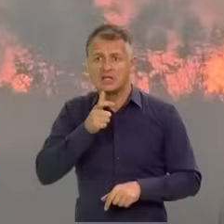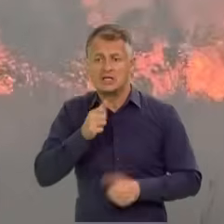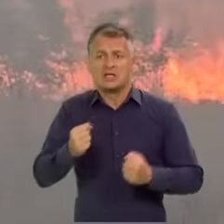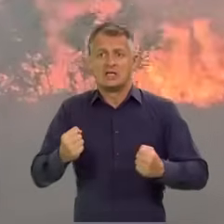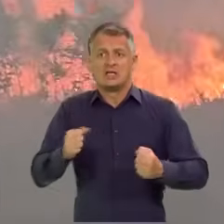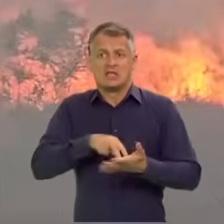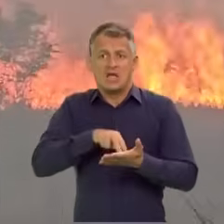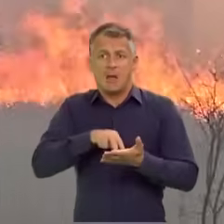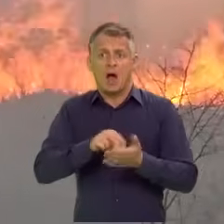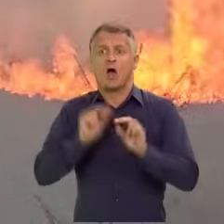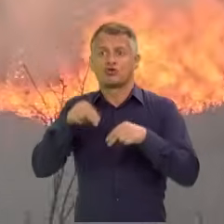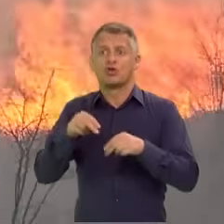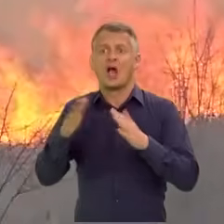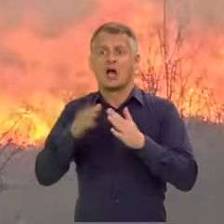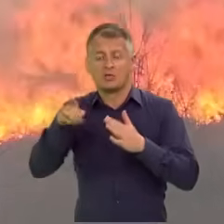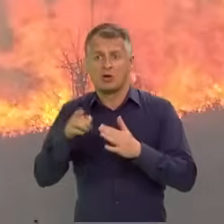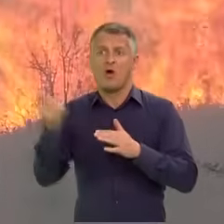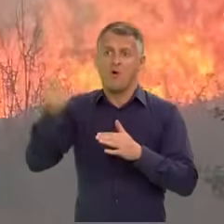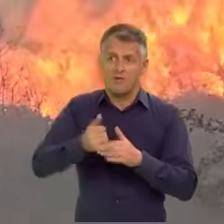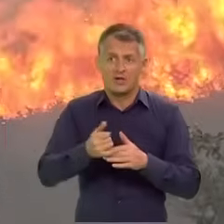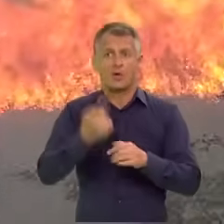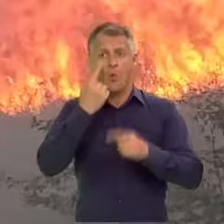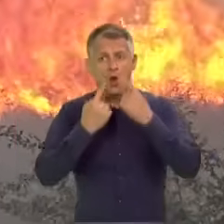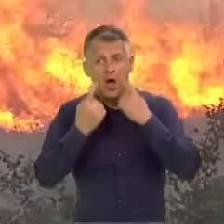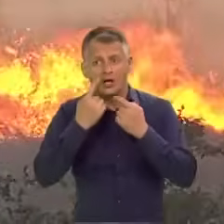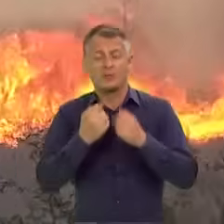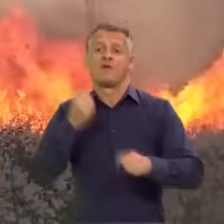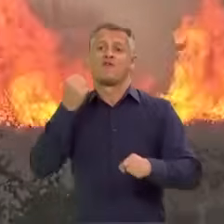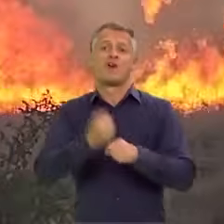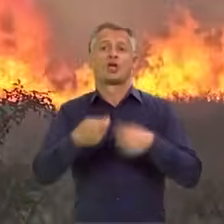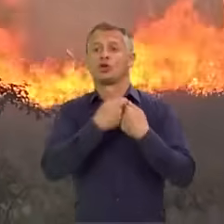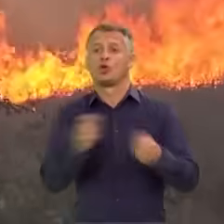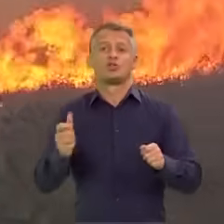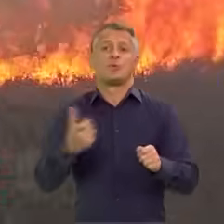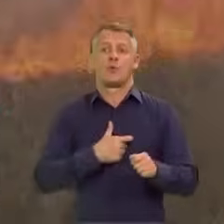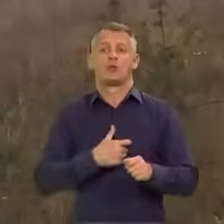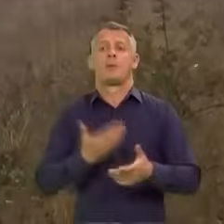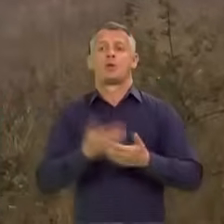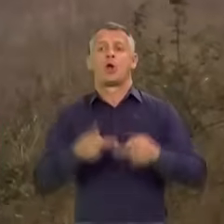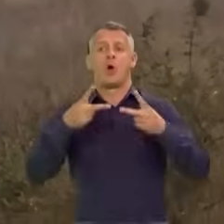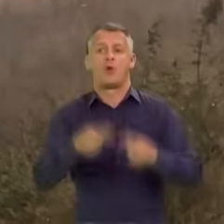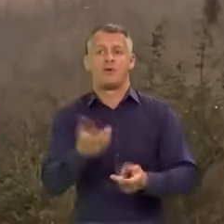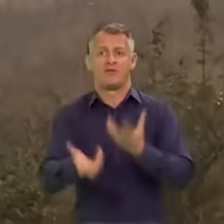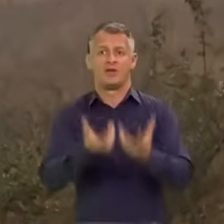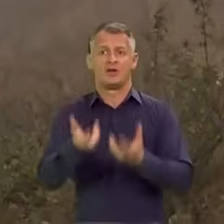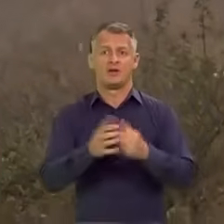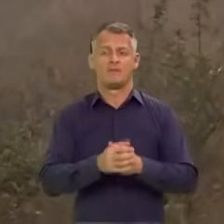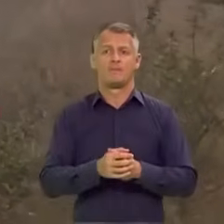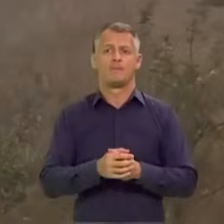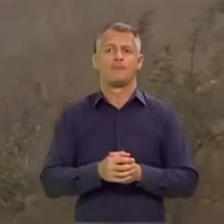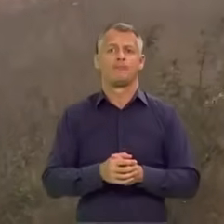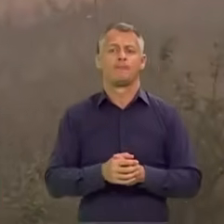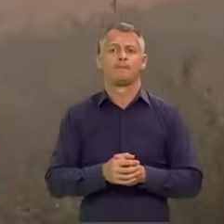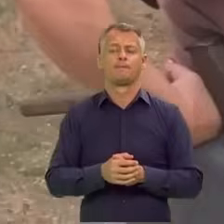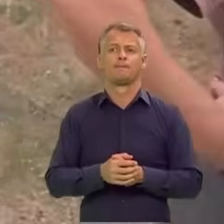i-a scos din case. Cu lacrimi în ochi, oamenii fac tot ce pot să pună stabilă flăcărilor. A dat atâtea minimale să mâncim o vie.